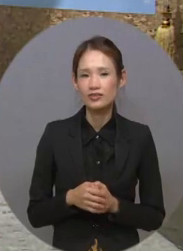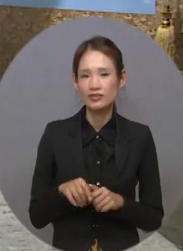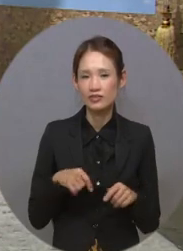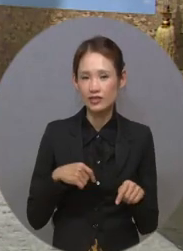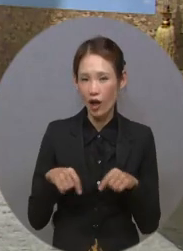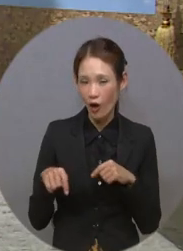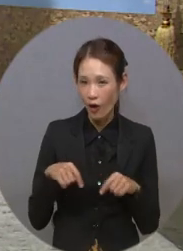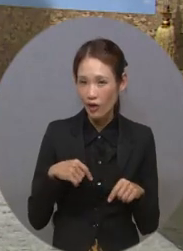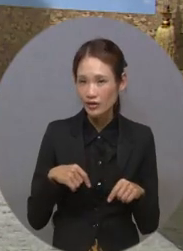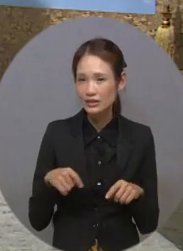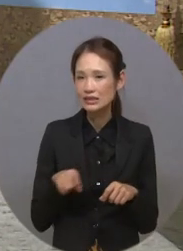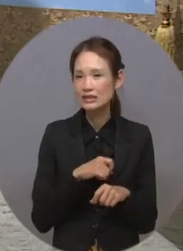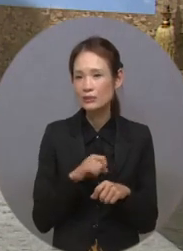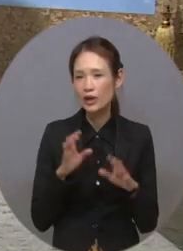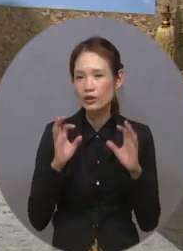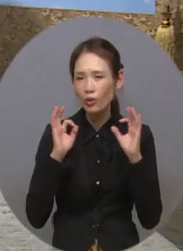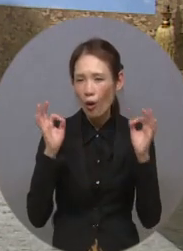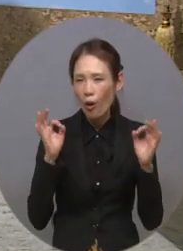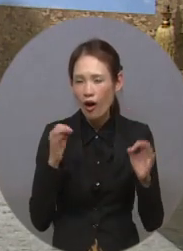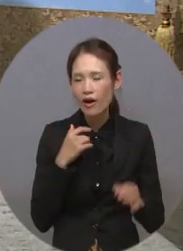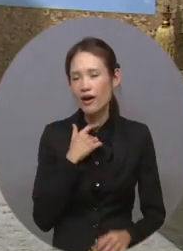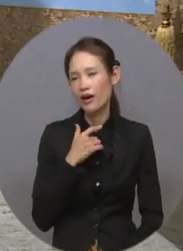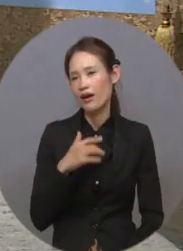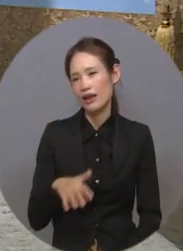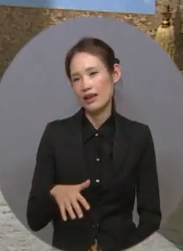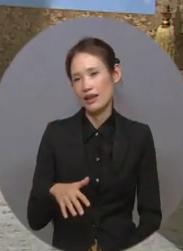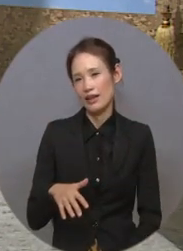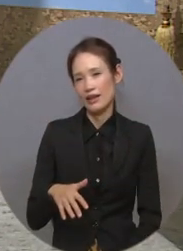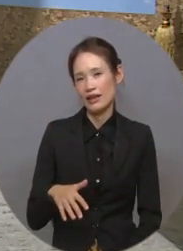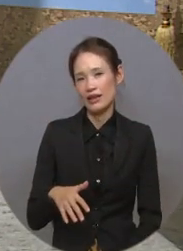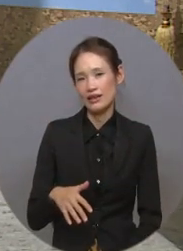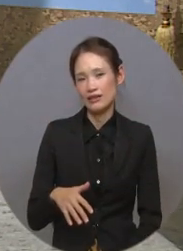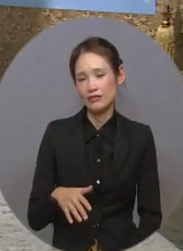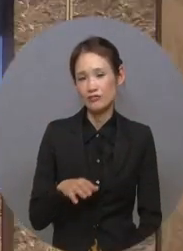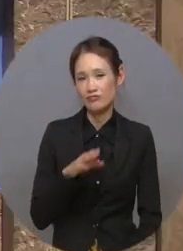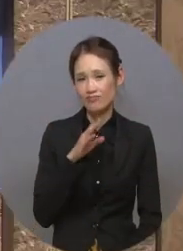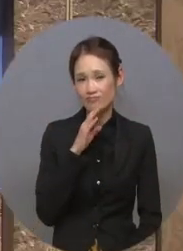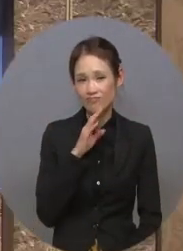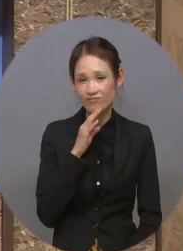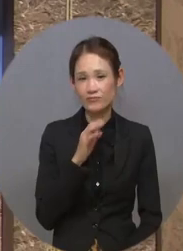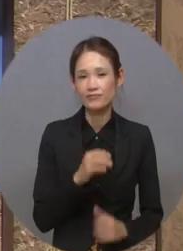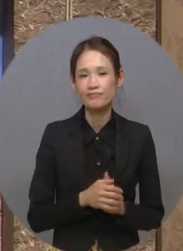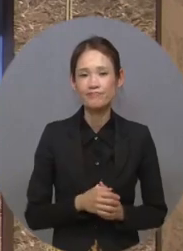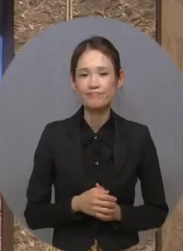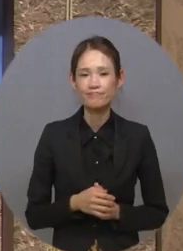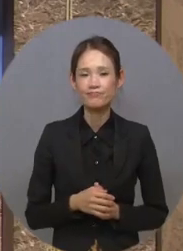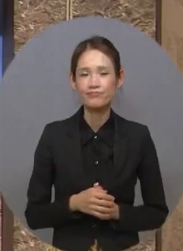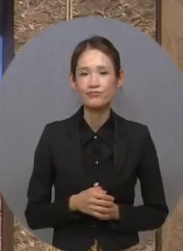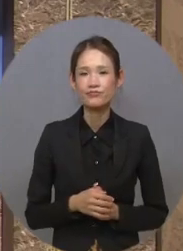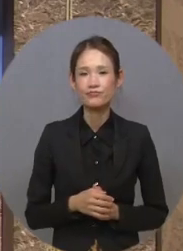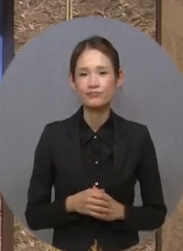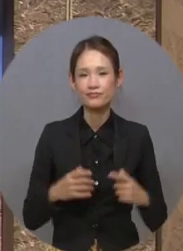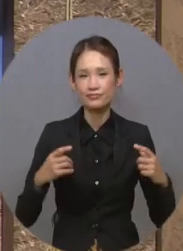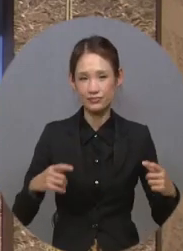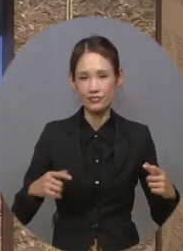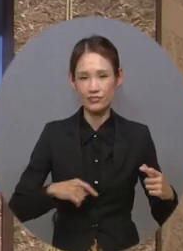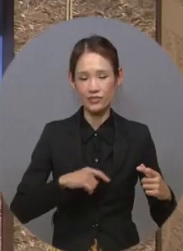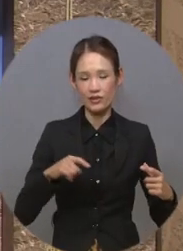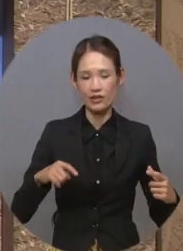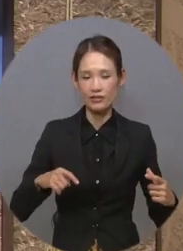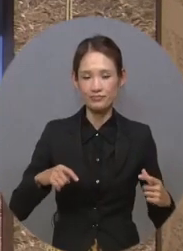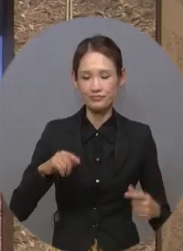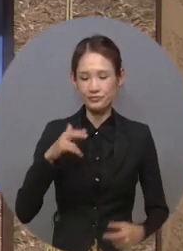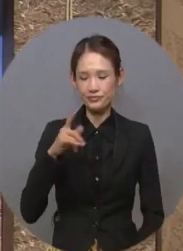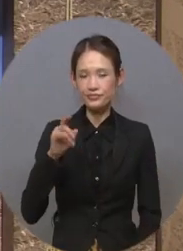정치를 특별히 하려고 노력한 적은 없어요. 아, 정말요? 네, 그렇죠. 근데 이제 우리 지역에 우리